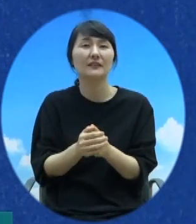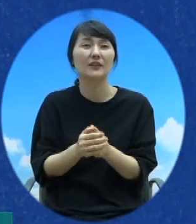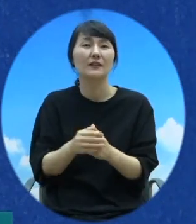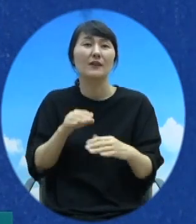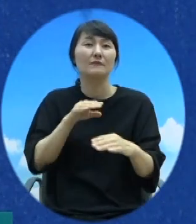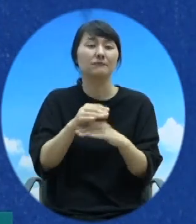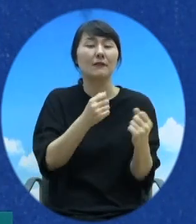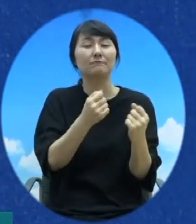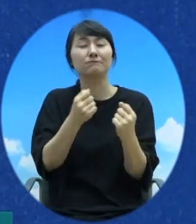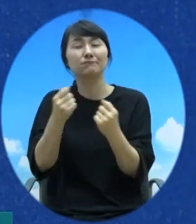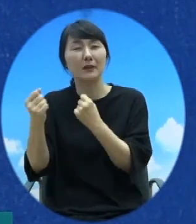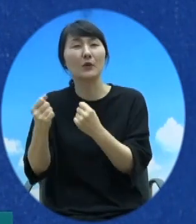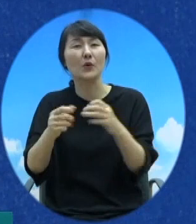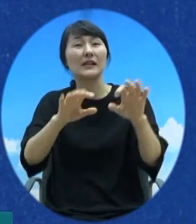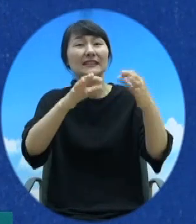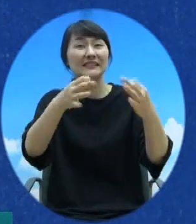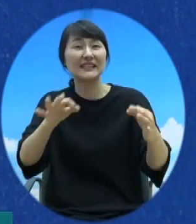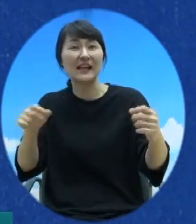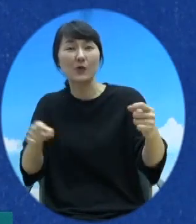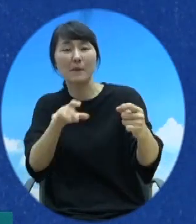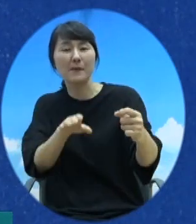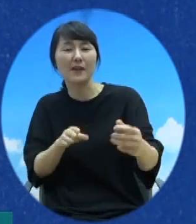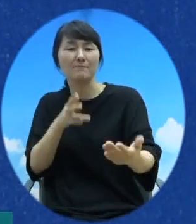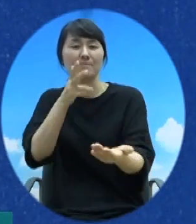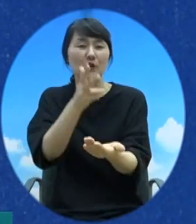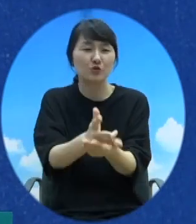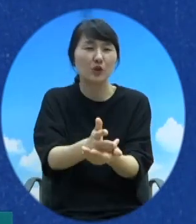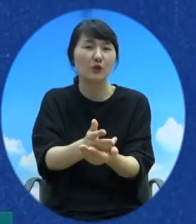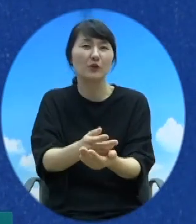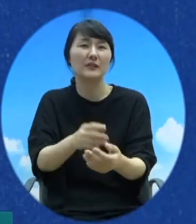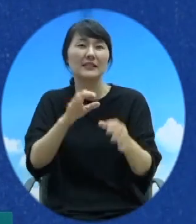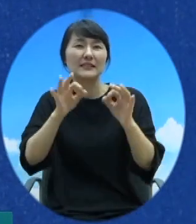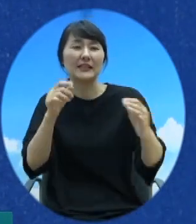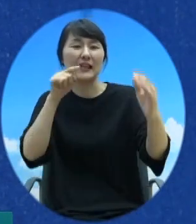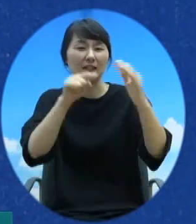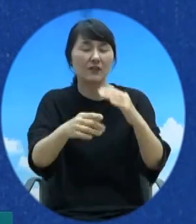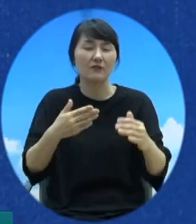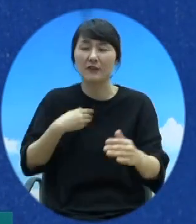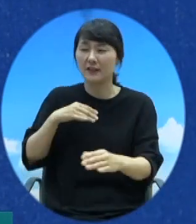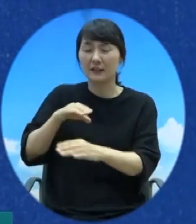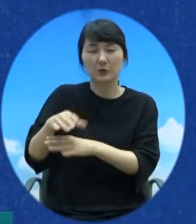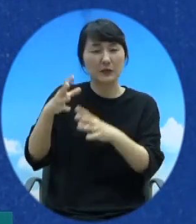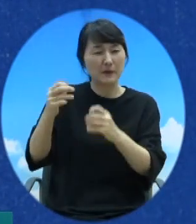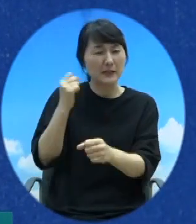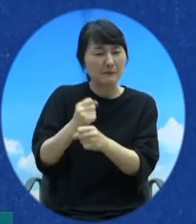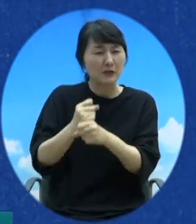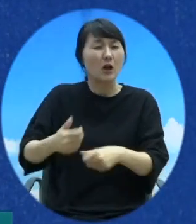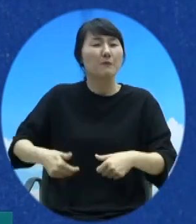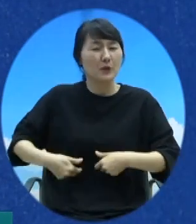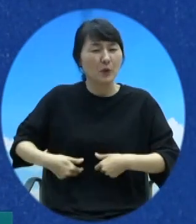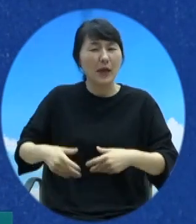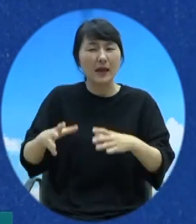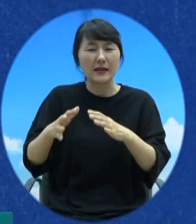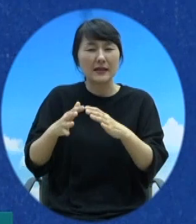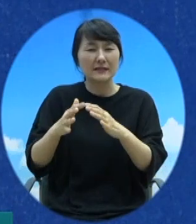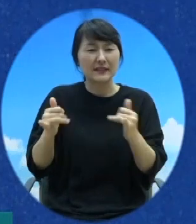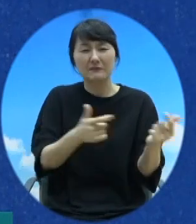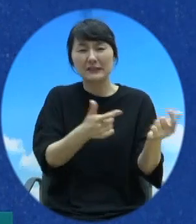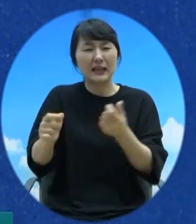세우고 앞으로 이 자동차가 모든 인류가 사용할 거예요. 이 자동차를 많이 만들어야 되니까 저에게